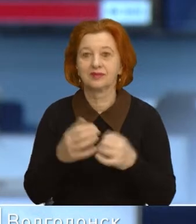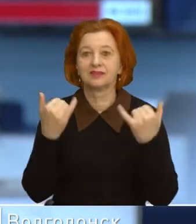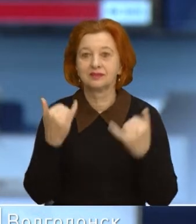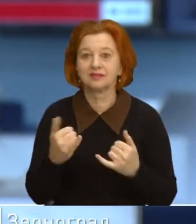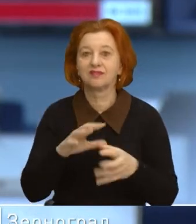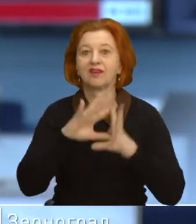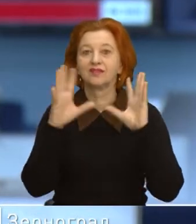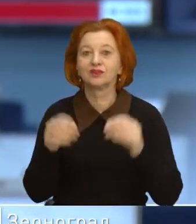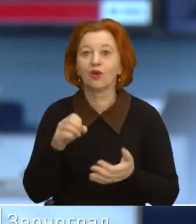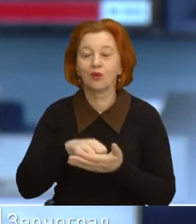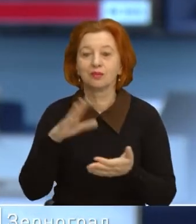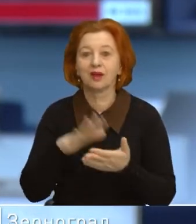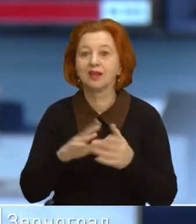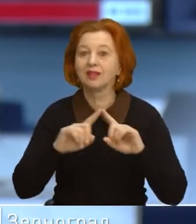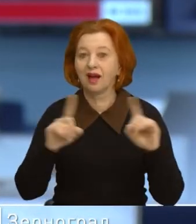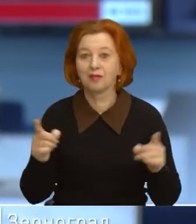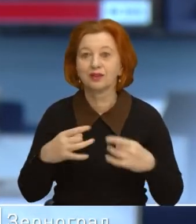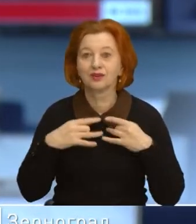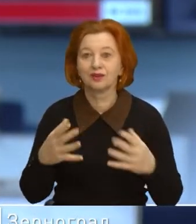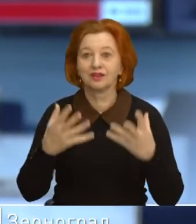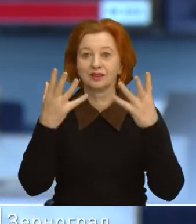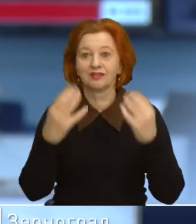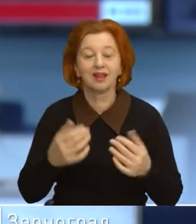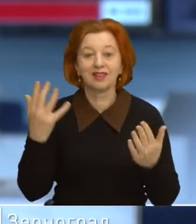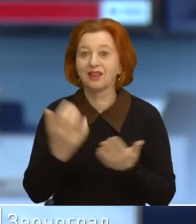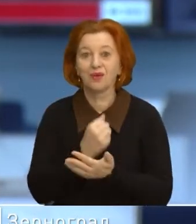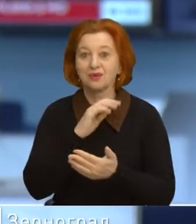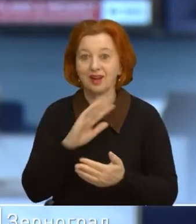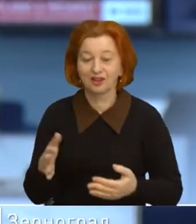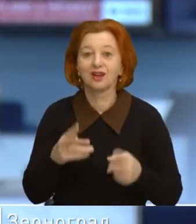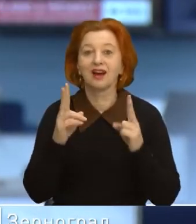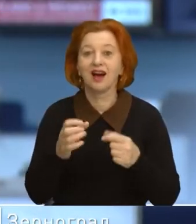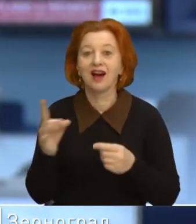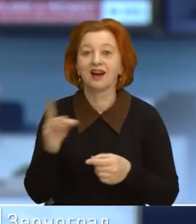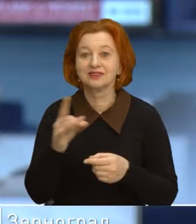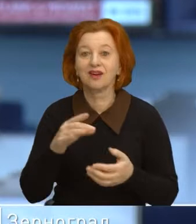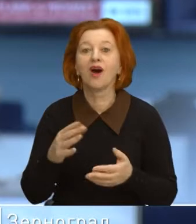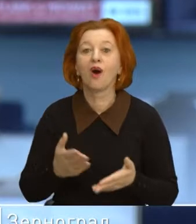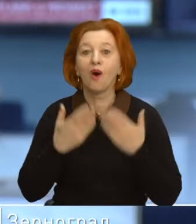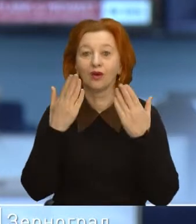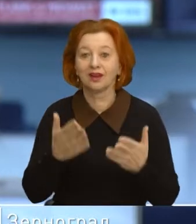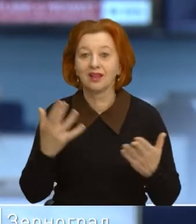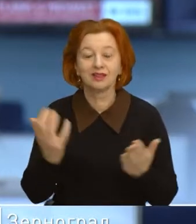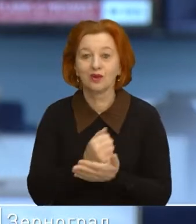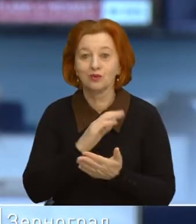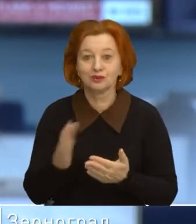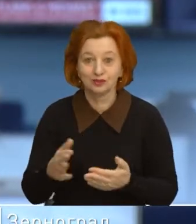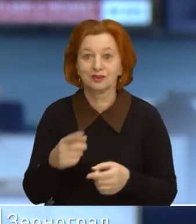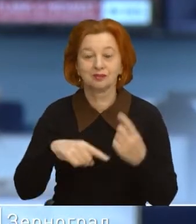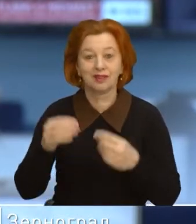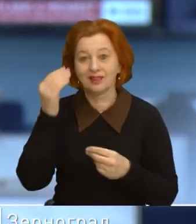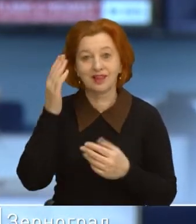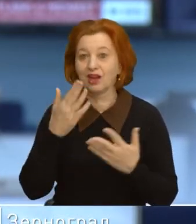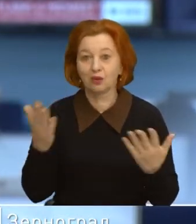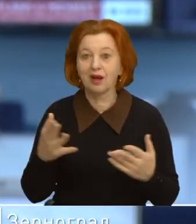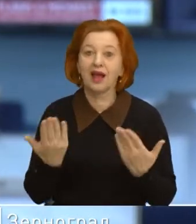Сегодня во всем мире отмечается необычный праздник – День неудачника. Как ростовчане относятся к неудачам, как к досадному недоразумению